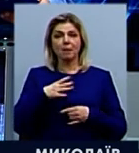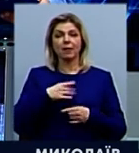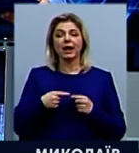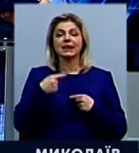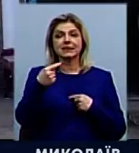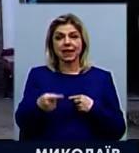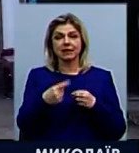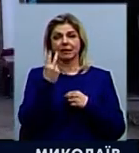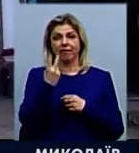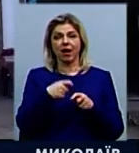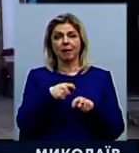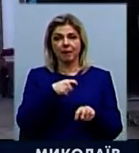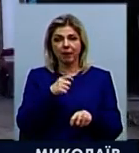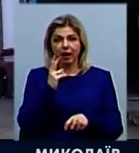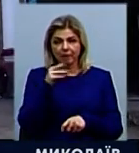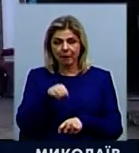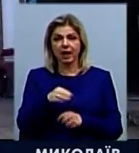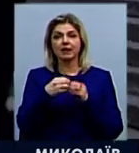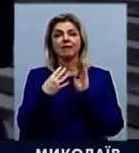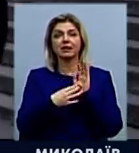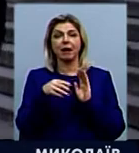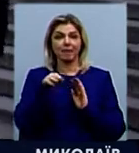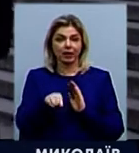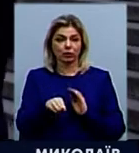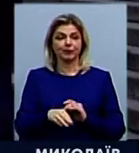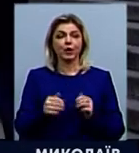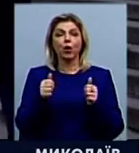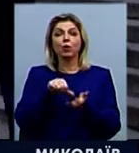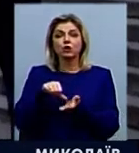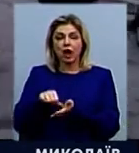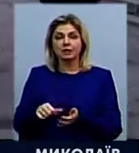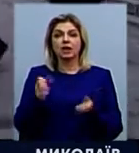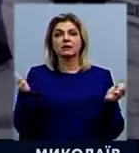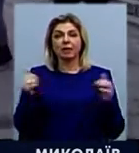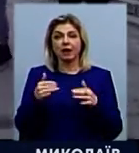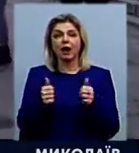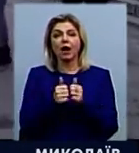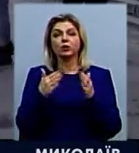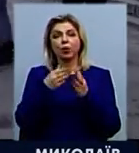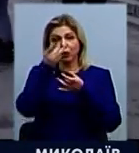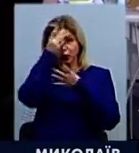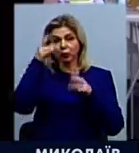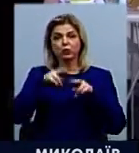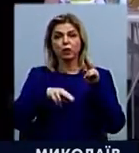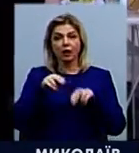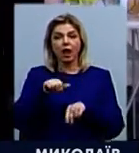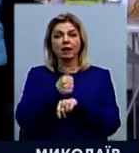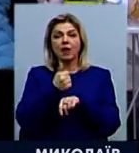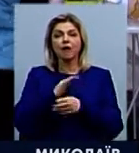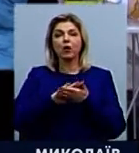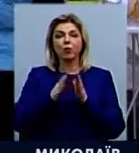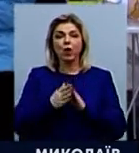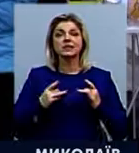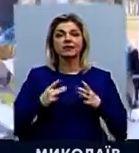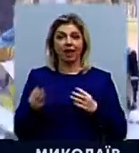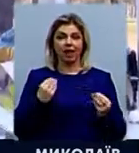19 метрів. Учасники забігу збираються біля будинку культури будівельників. Головна умова участі – святковий